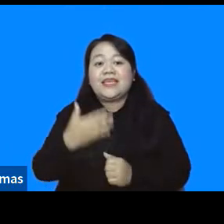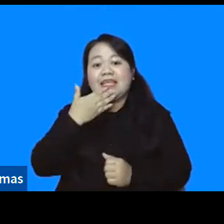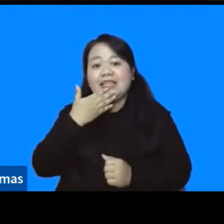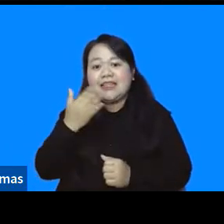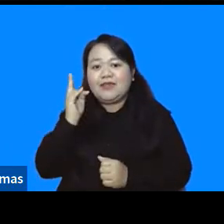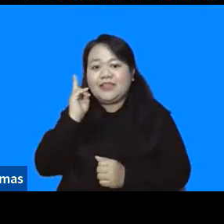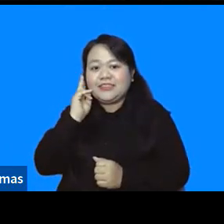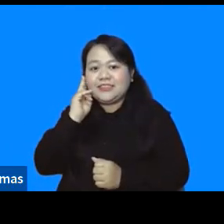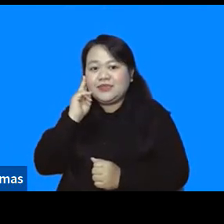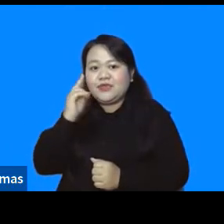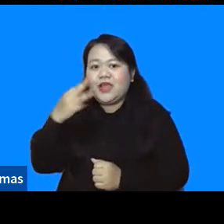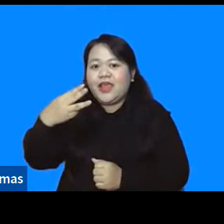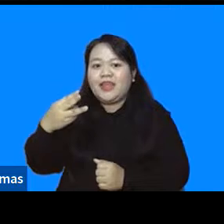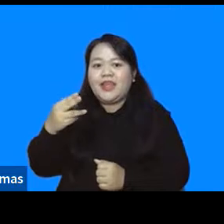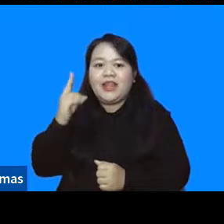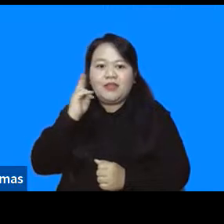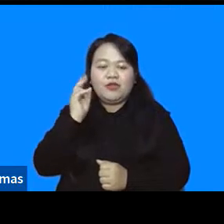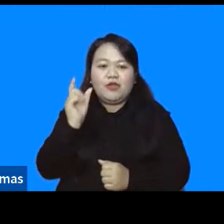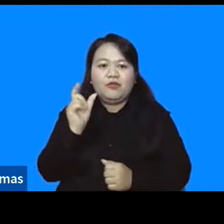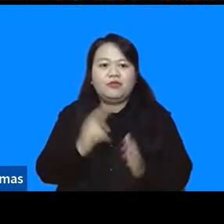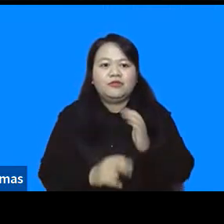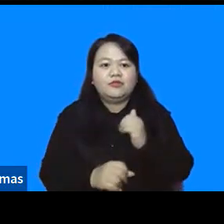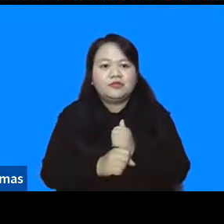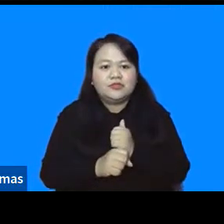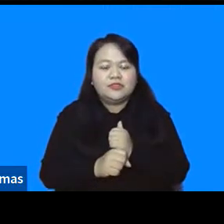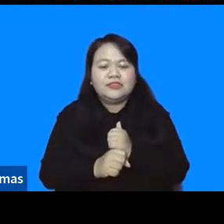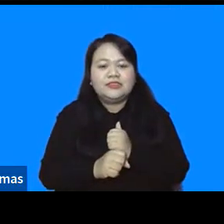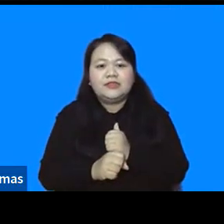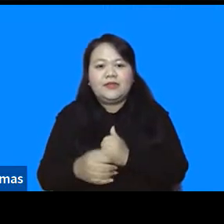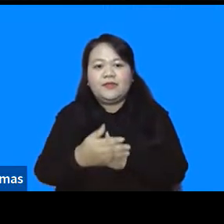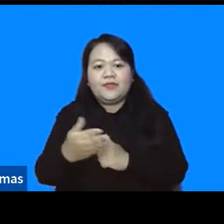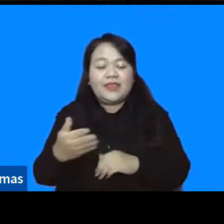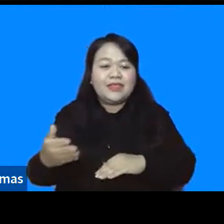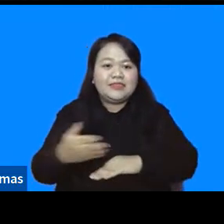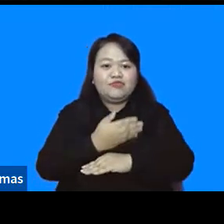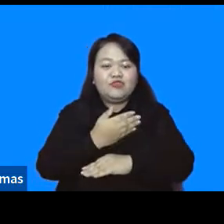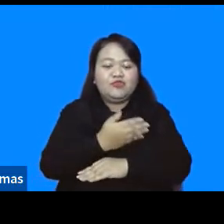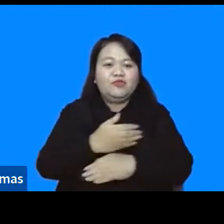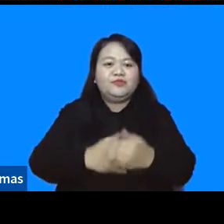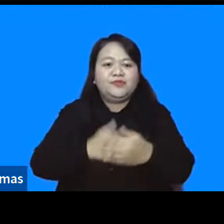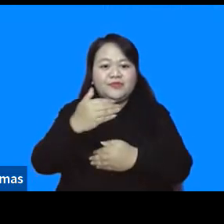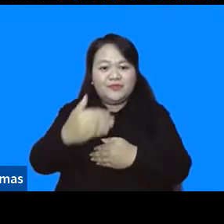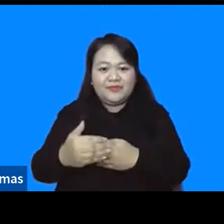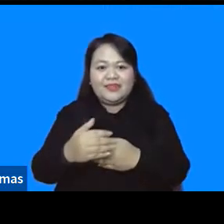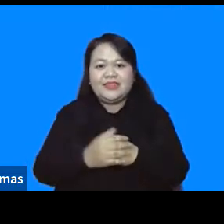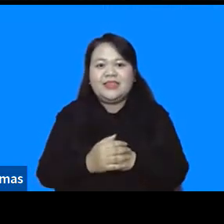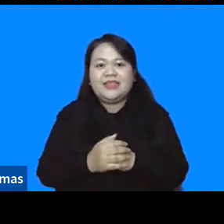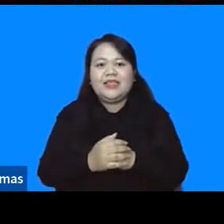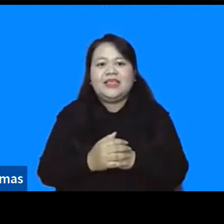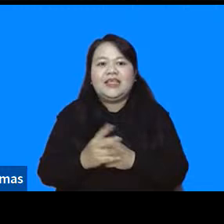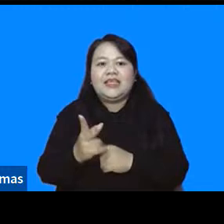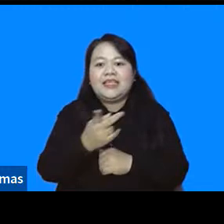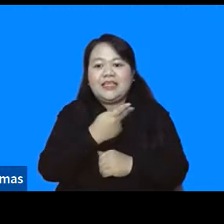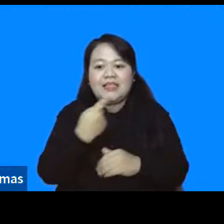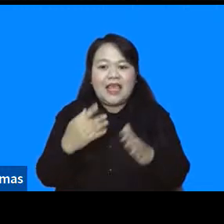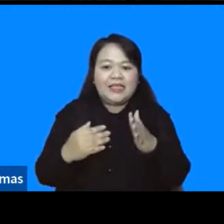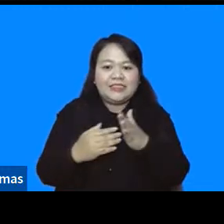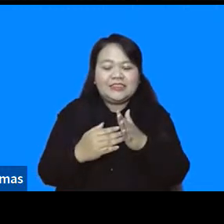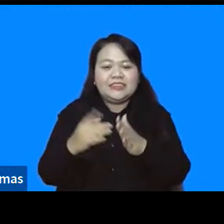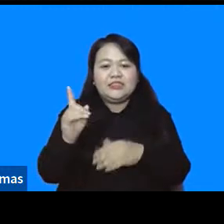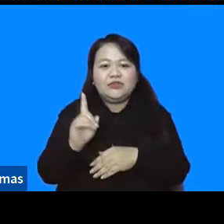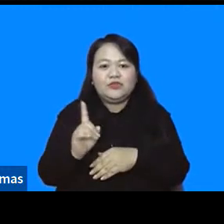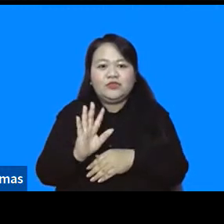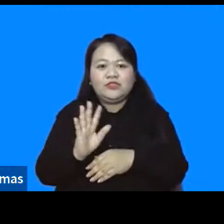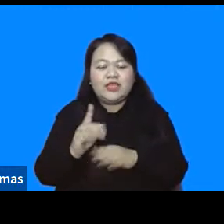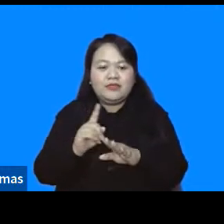dan juga Bunda Endah. Uh, Oke, sebelum kita lanjut ke sesi berikutnya, kita berjeda terlebih dahulu ya teman-teman.